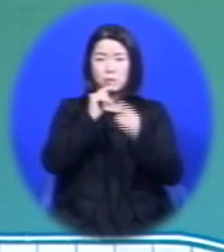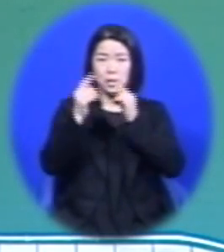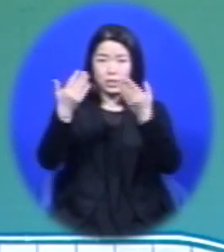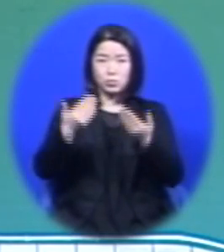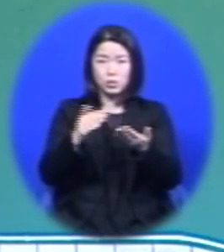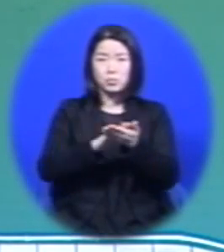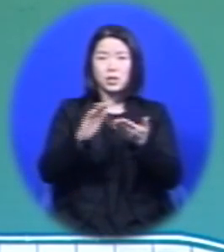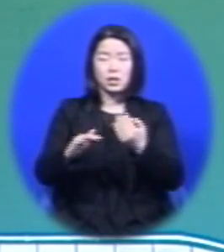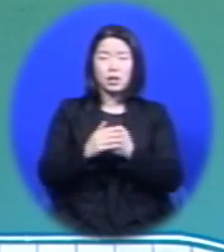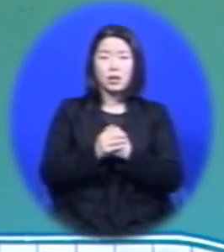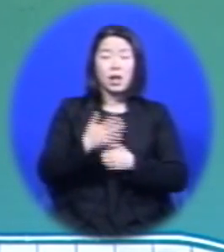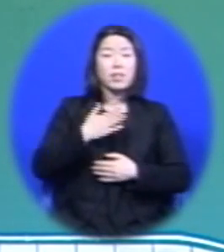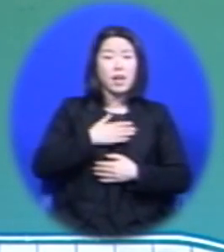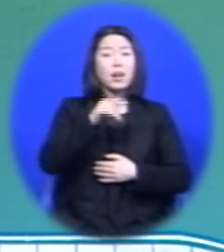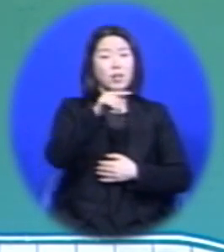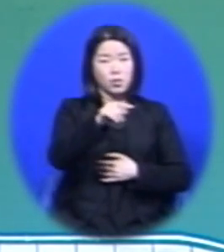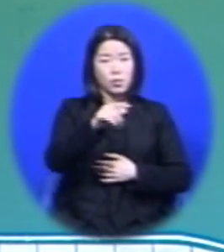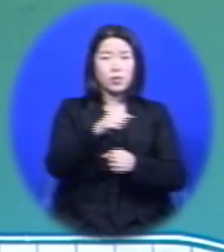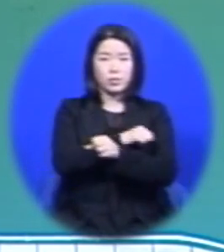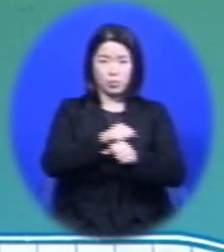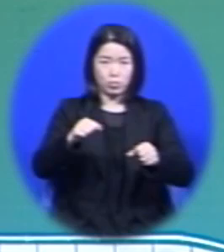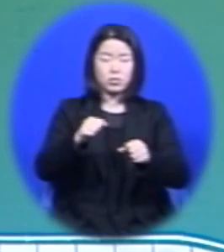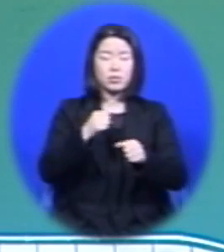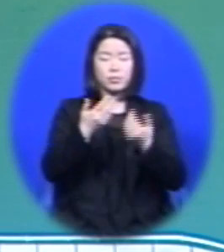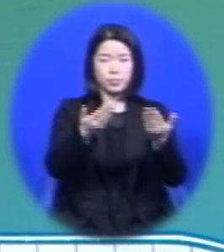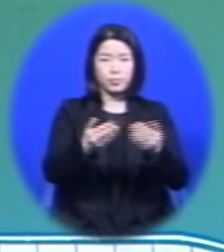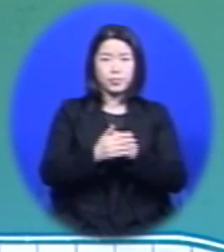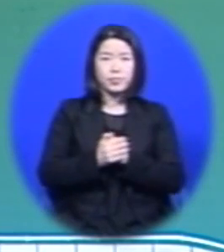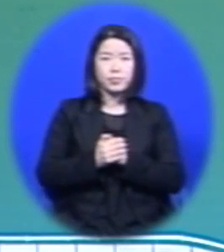말씀하십니다. 내가 너를 용서한다.